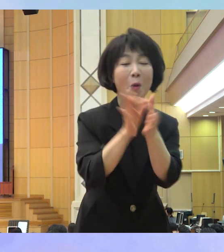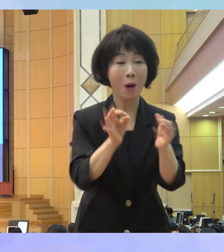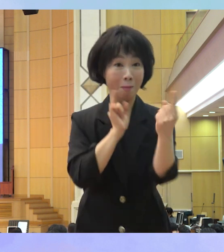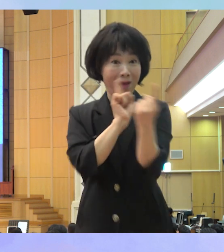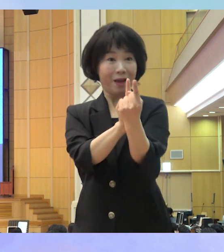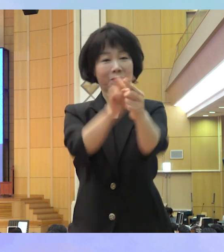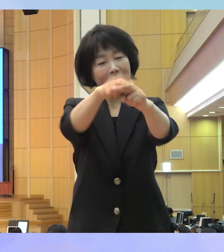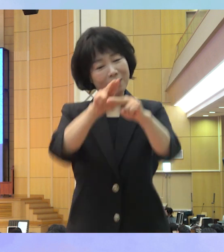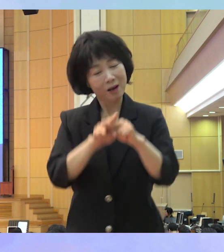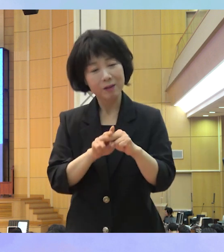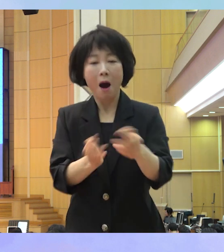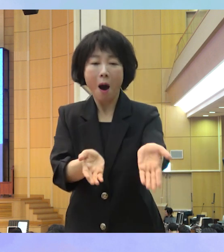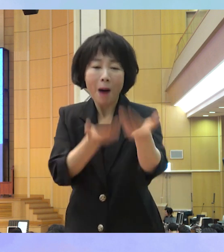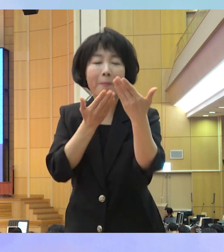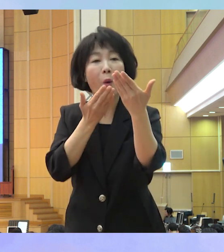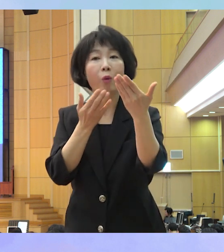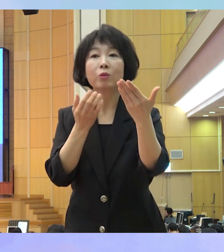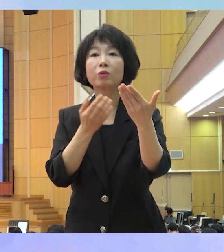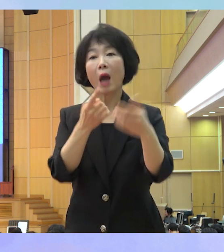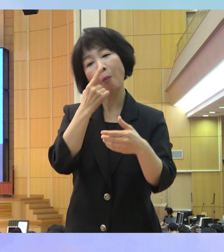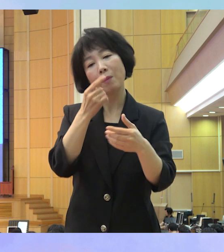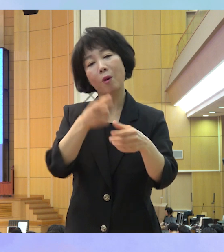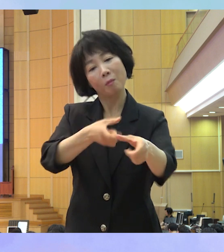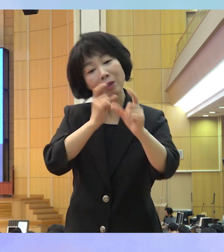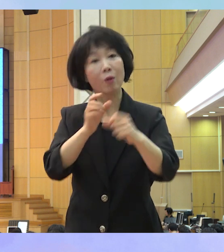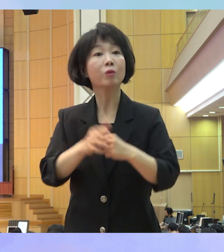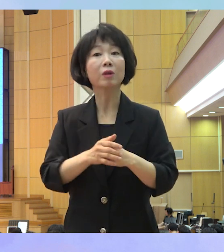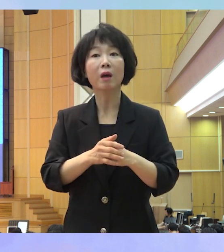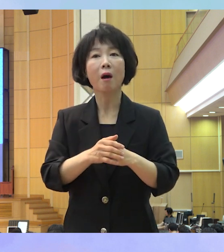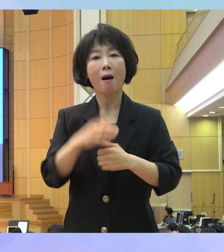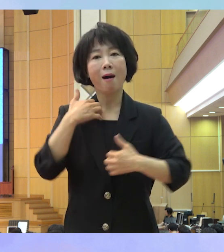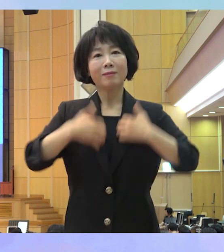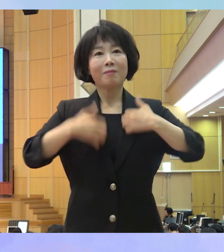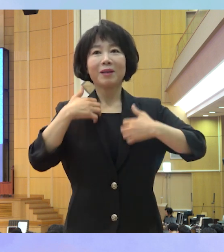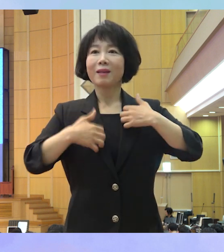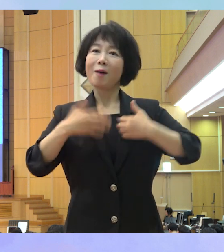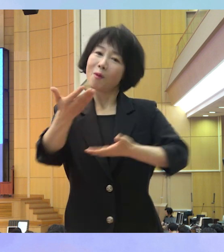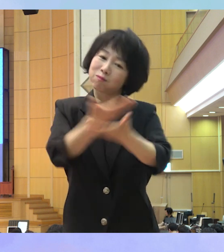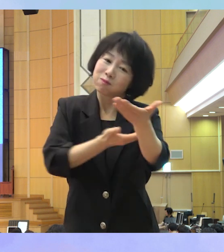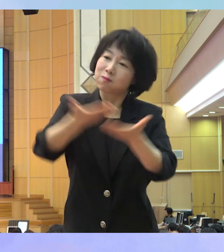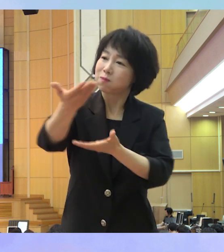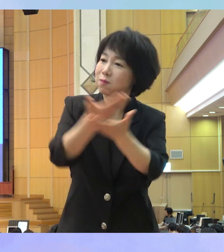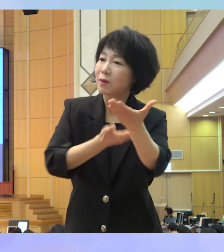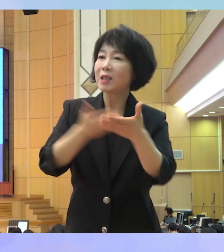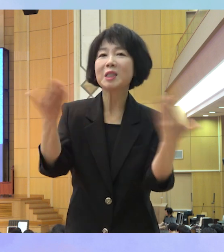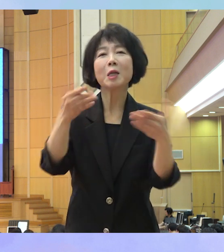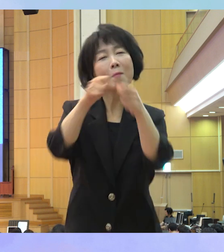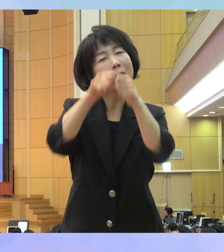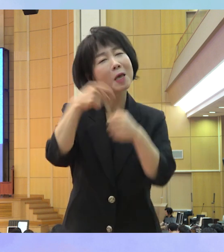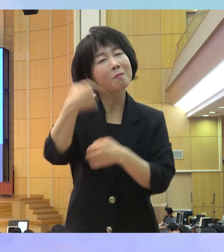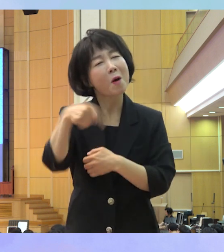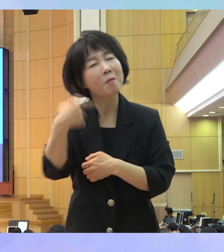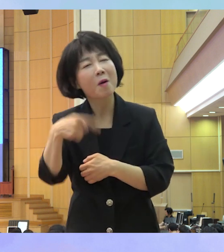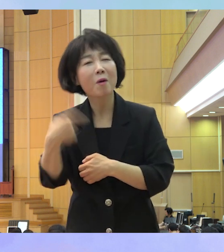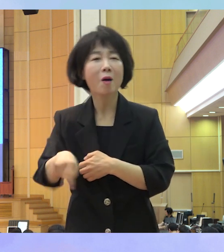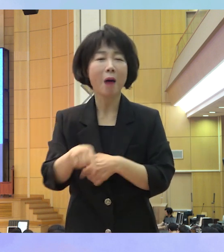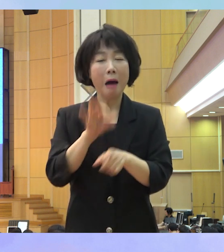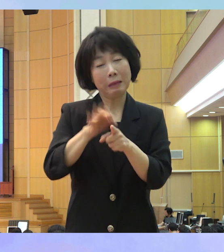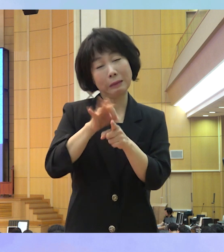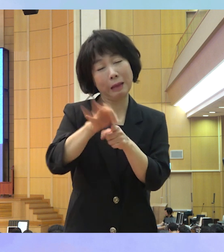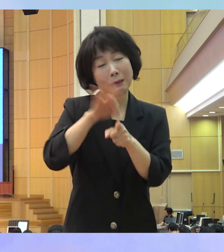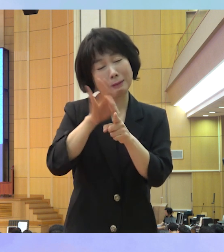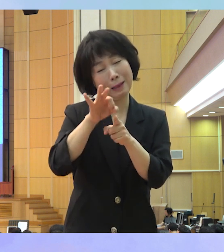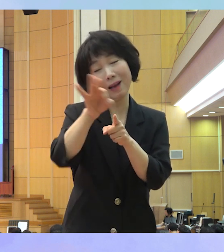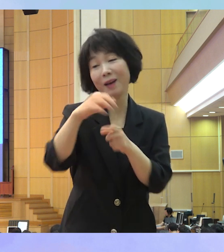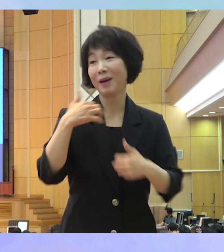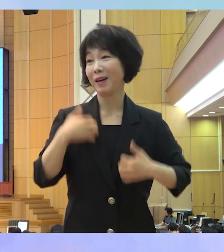그러면서 막 밥만 먹는 사람 없잖아요. 무슨 일이 있었고 뭐 어떤 일이 있었고. 그런데